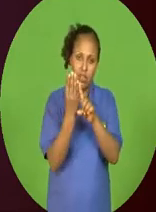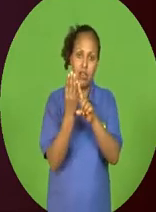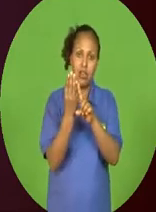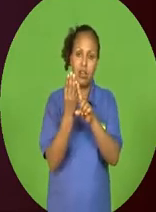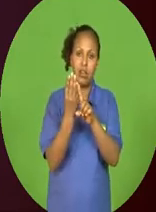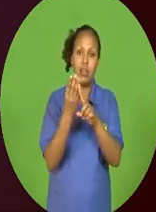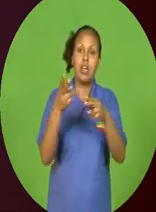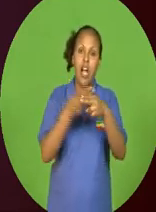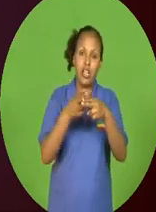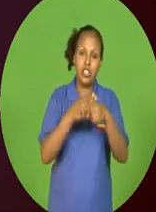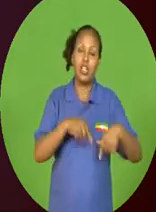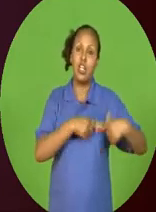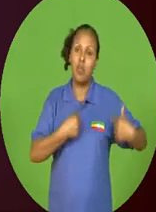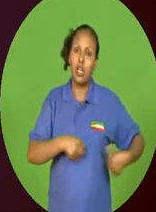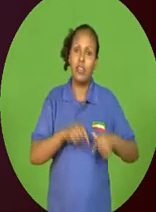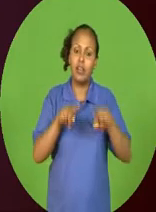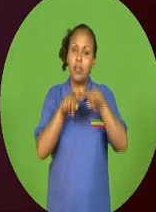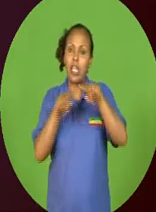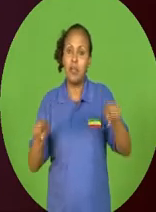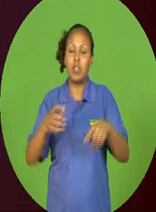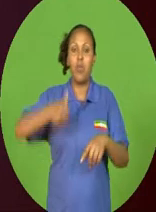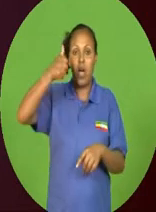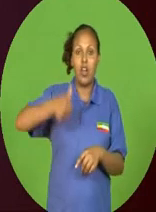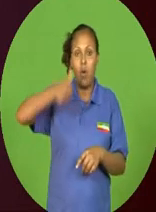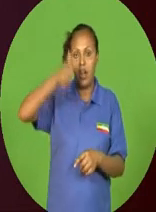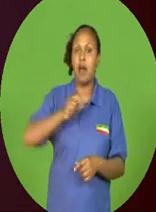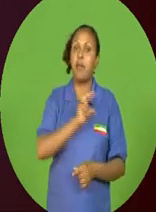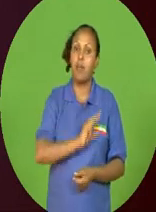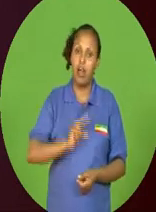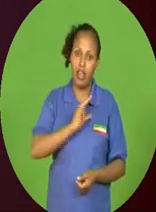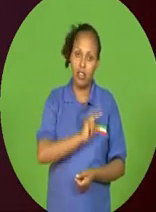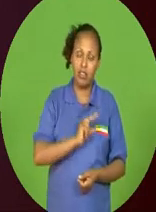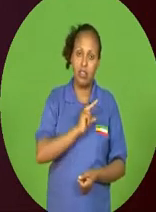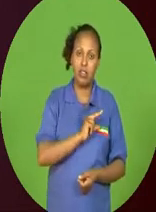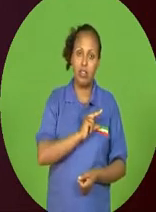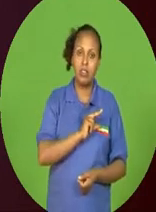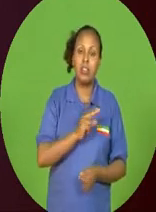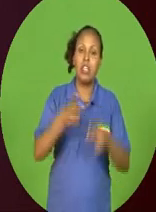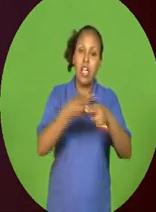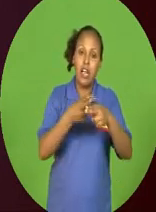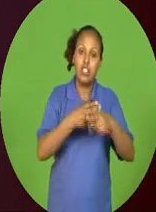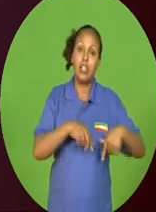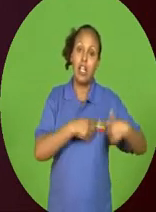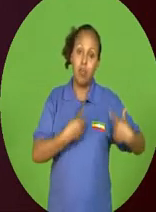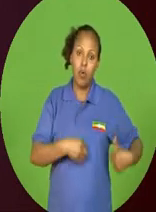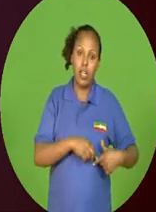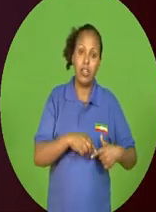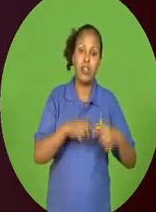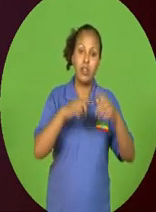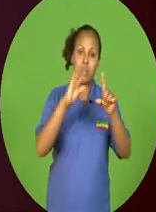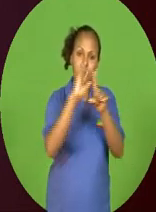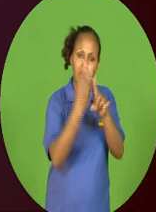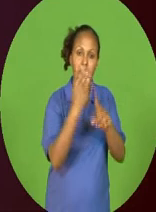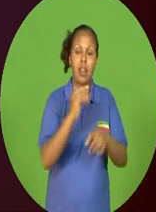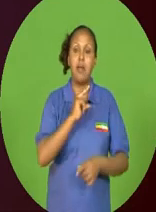ቅርጽና ይዘት፣ ከአጭር ልቦለድ የሚለይበት ዋና ዋና ባህሪያት፣ የአጭር